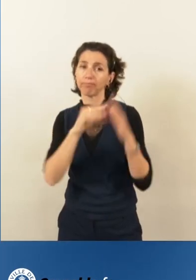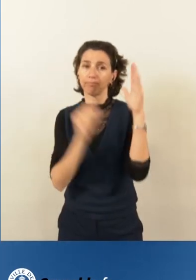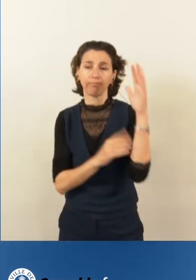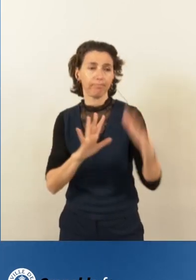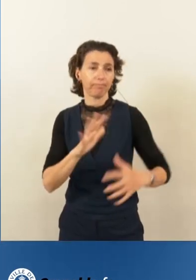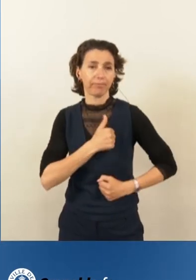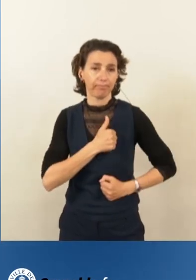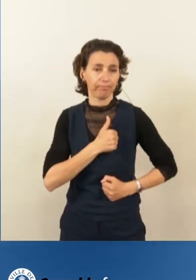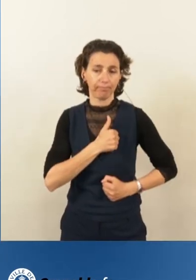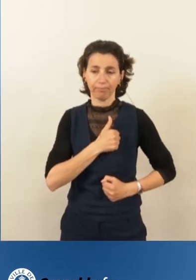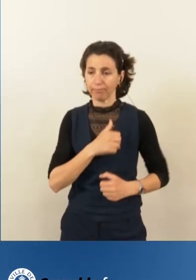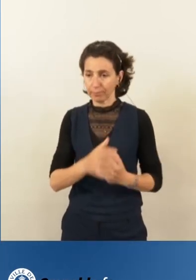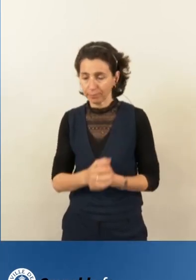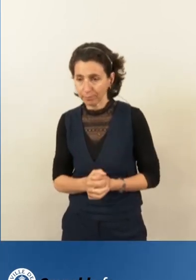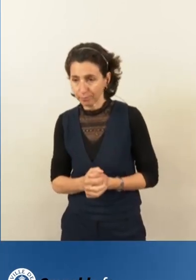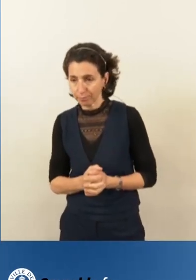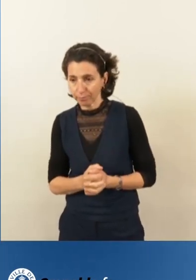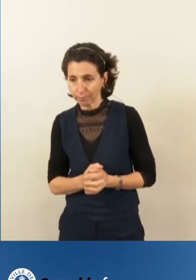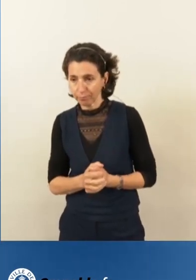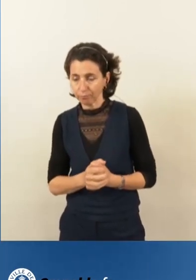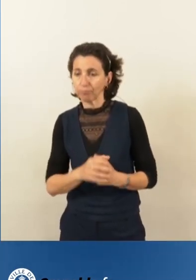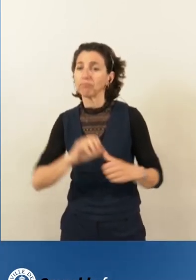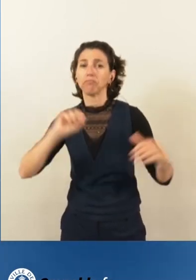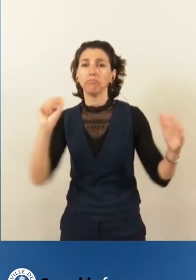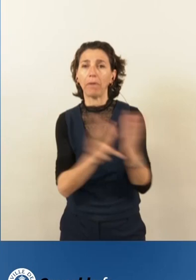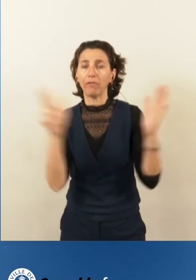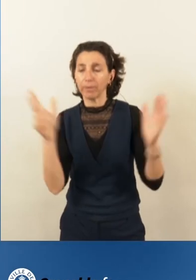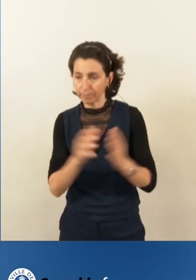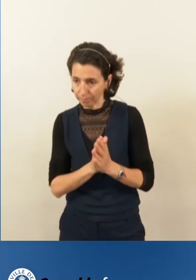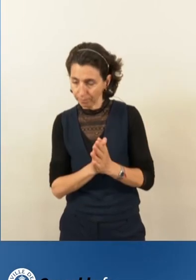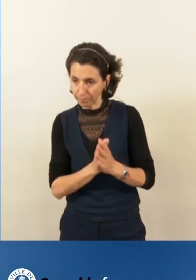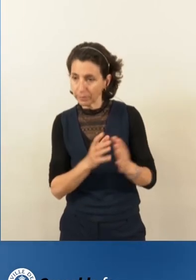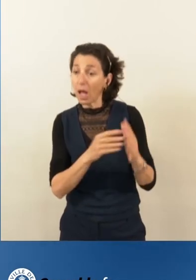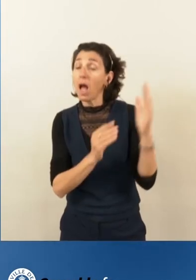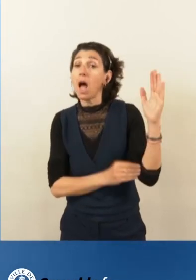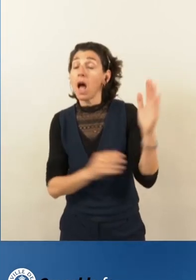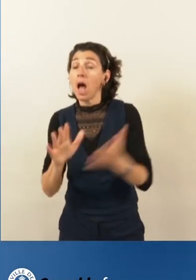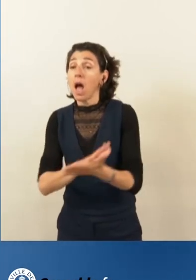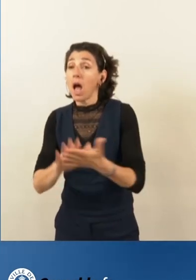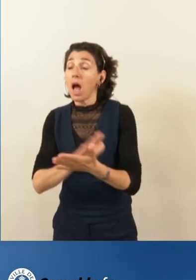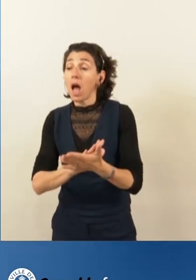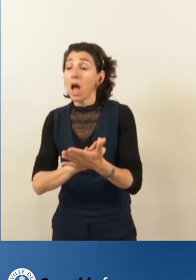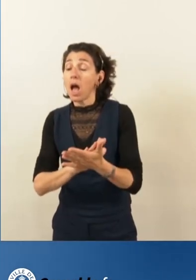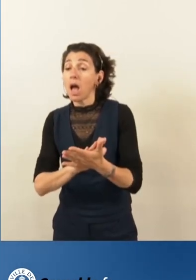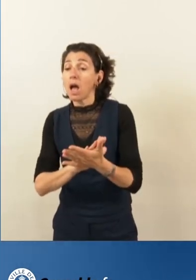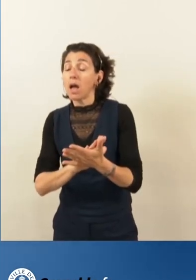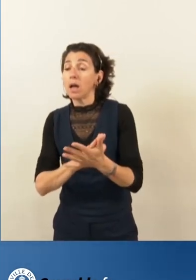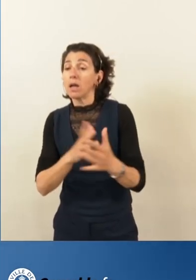donc maintenant on fait un vote à bulletin secret pour un pardon et j'ai pas noté le